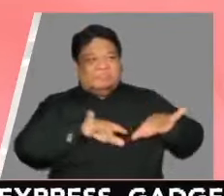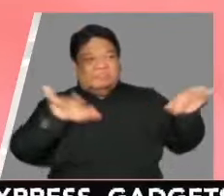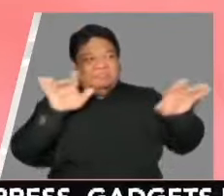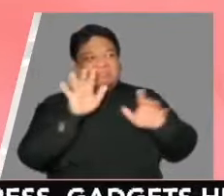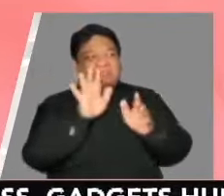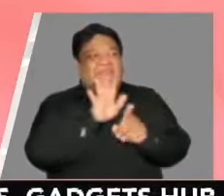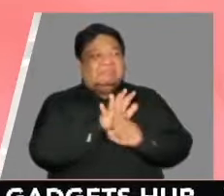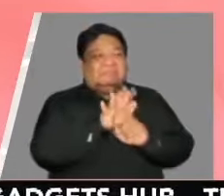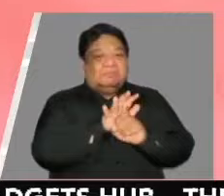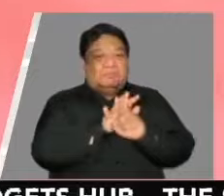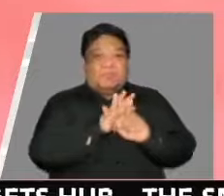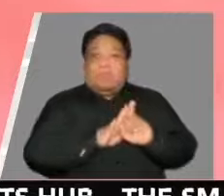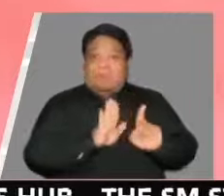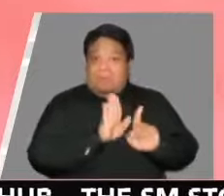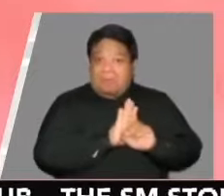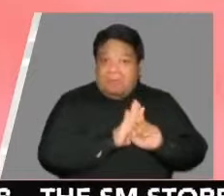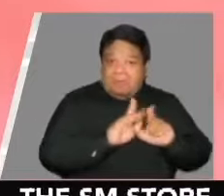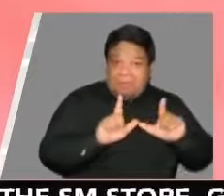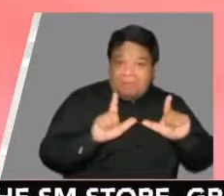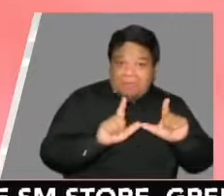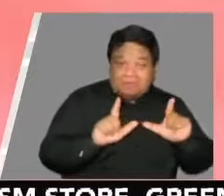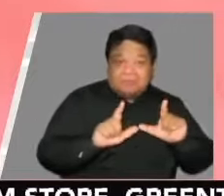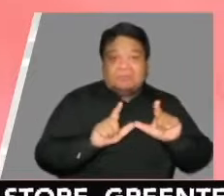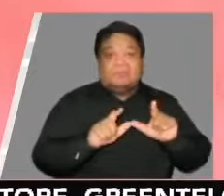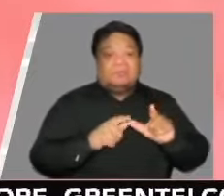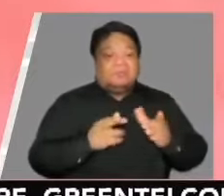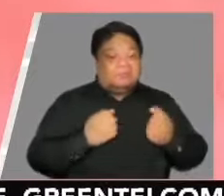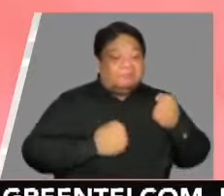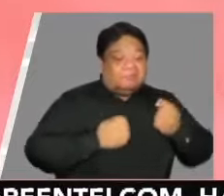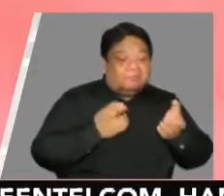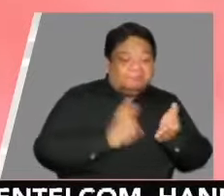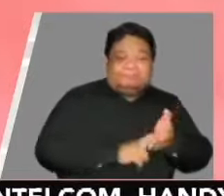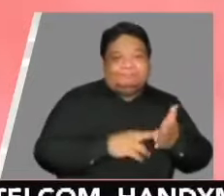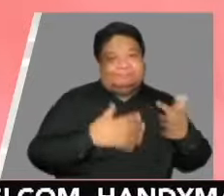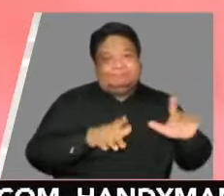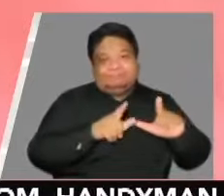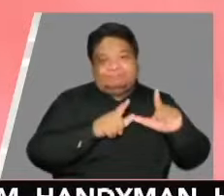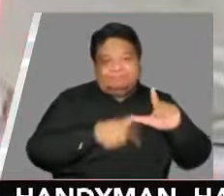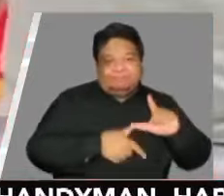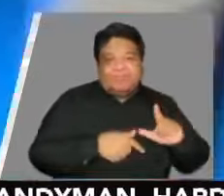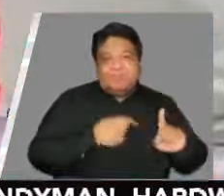ng notarized affidavit ang lalaki yan ang unang balita ni marg